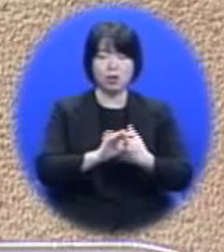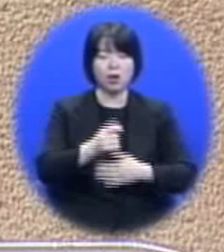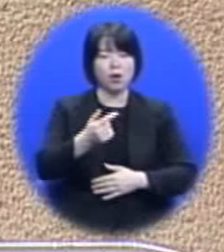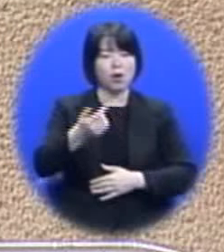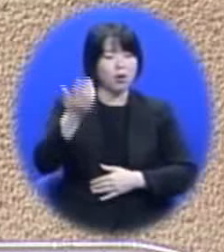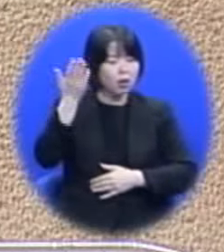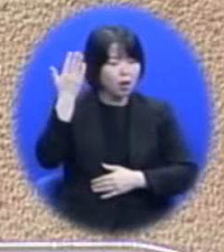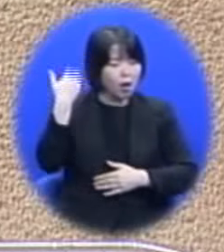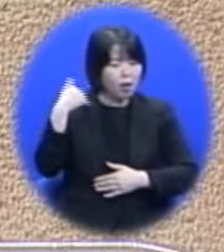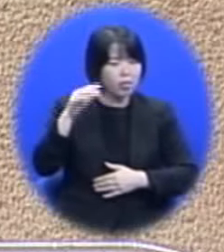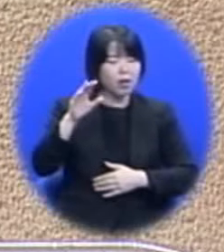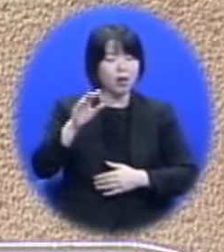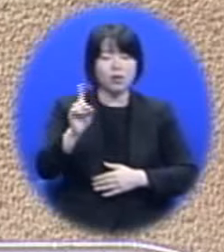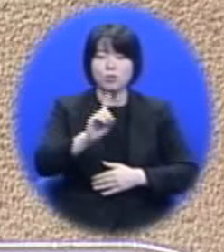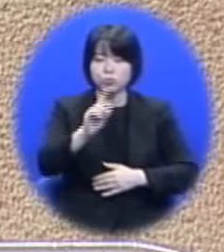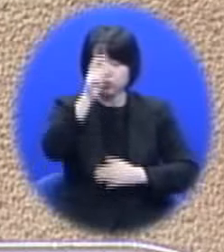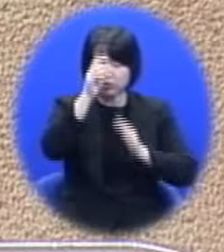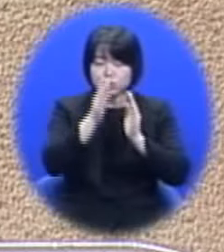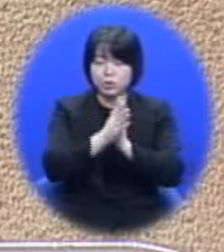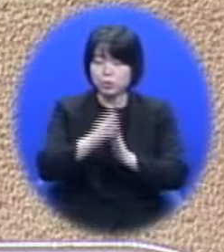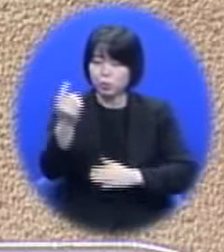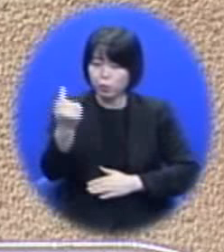어떤 기도를 해왔기에